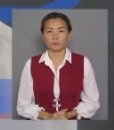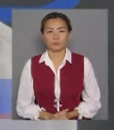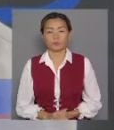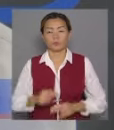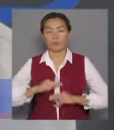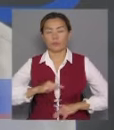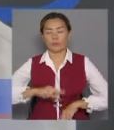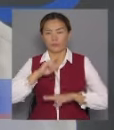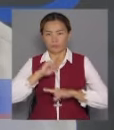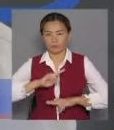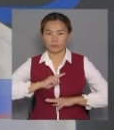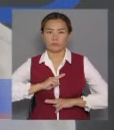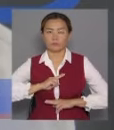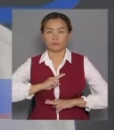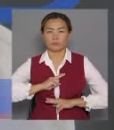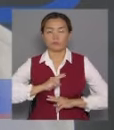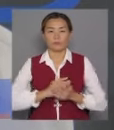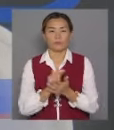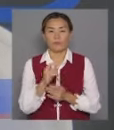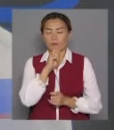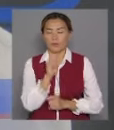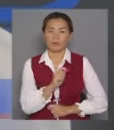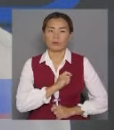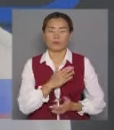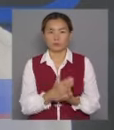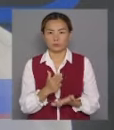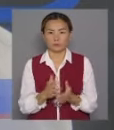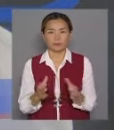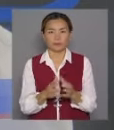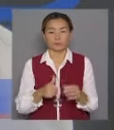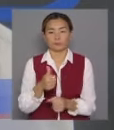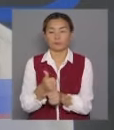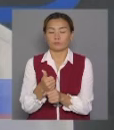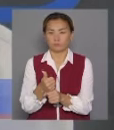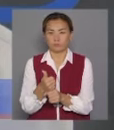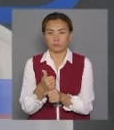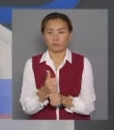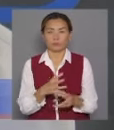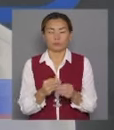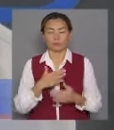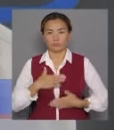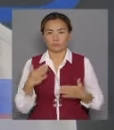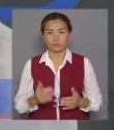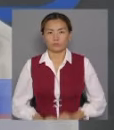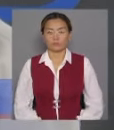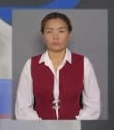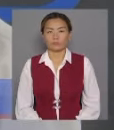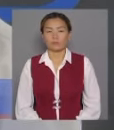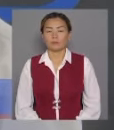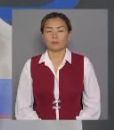еңбегімді ескеріп, жоғарғы марапатқа ұсынып жатқан ұжым басшысына, ұжымға алғысымды білдіремін.